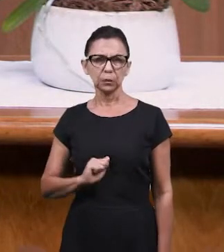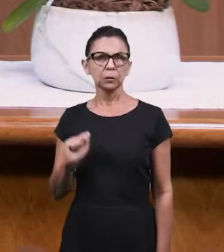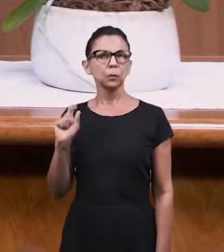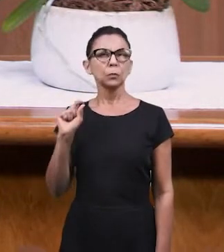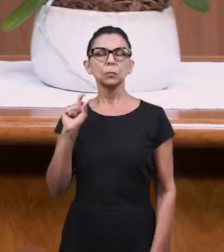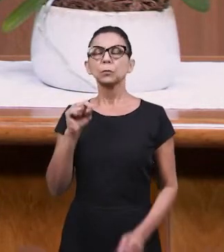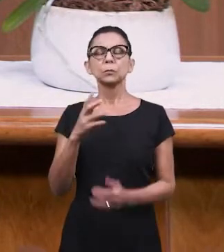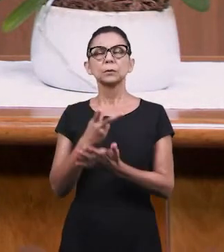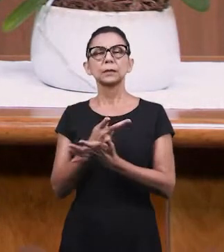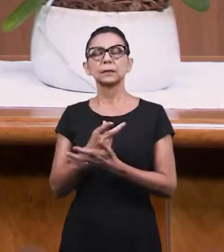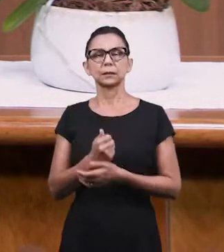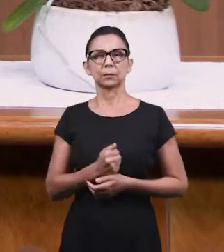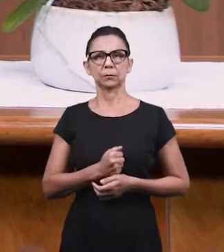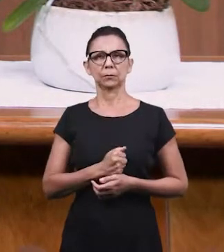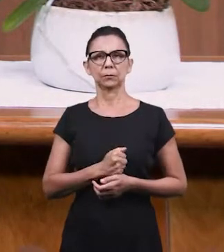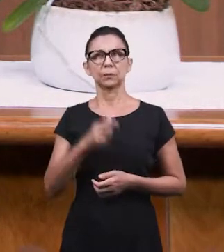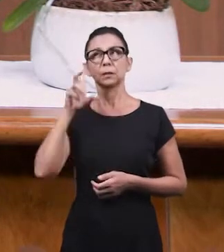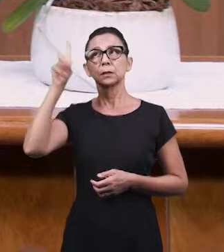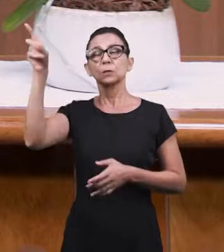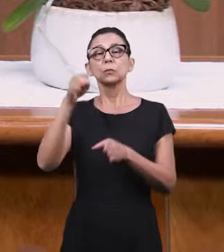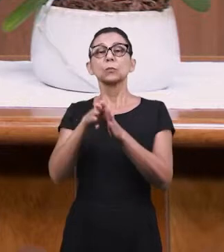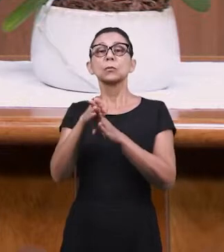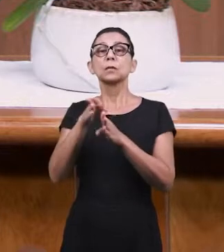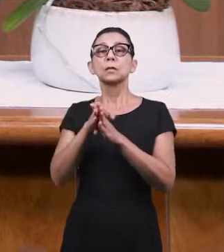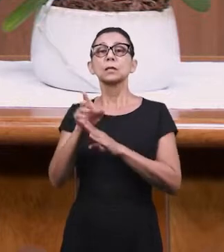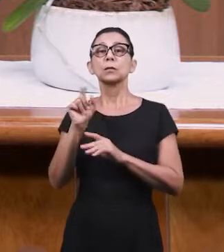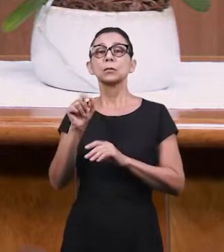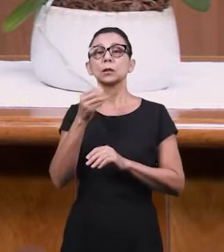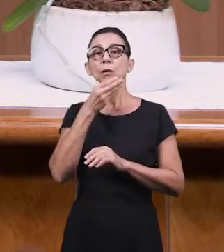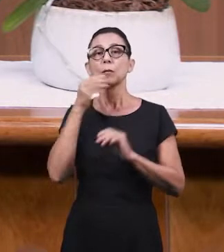Qu'est-ce que Dieu oriente à Moïse